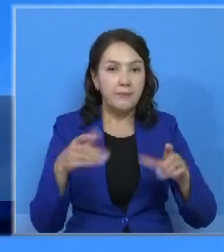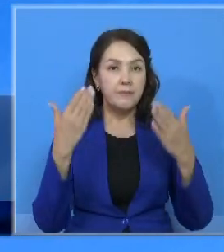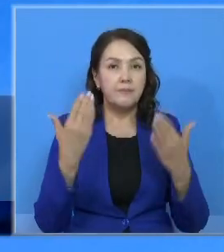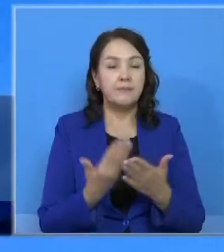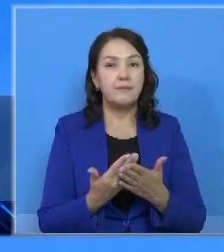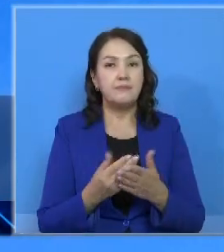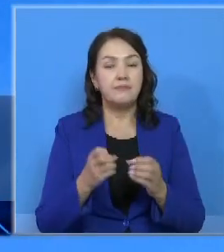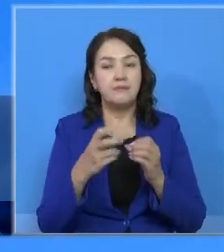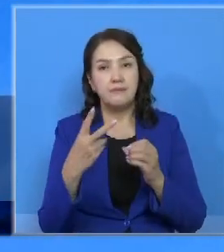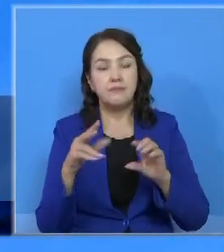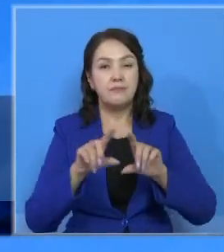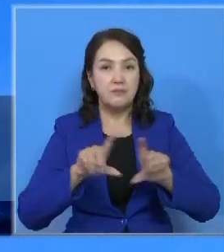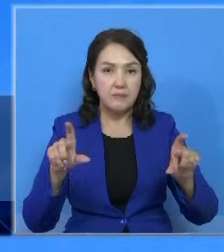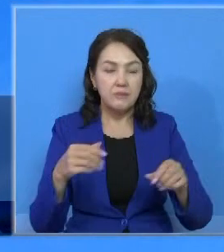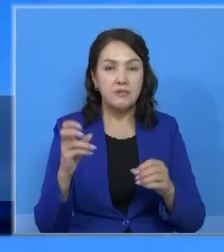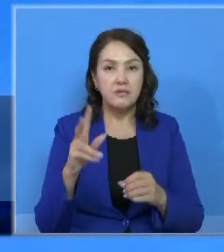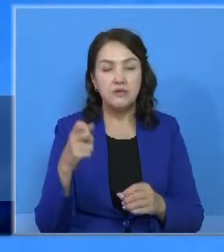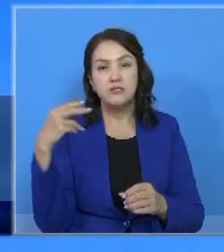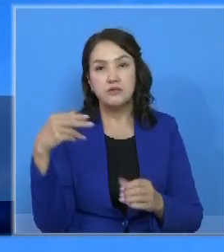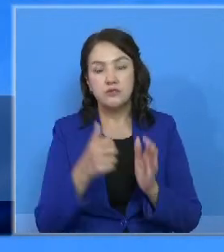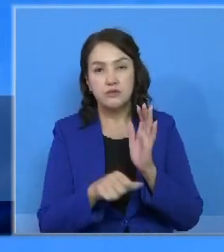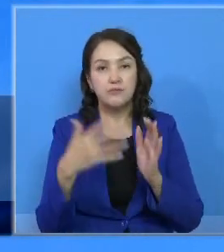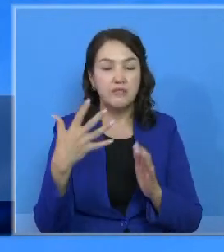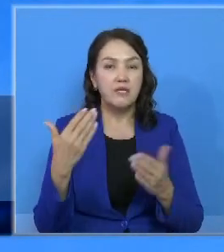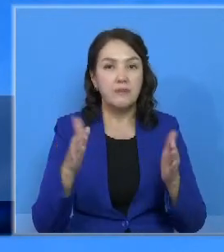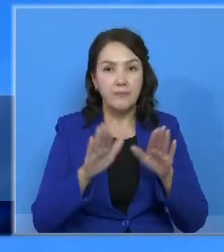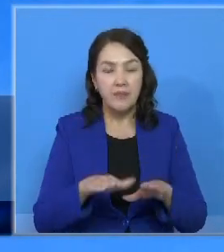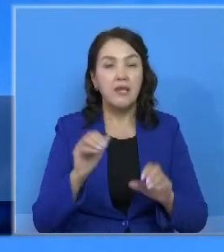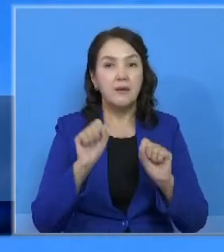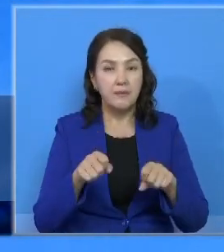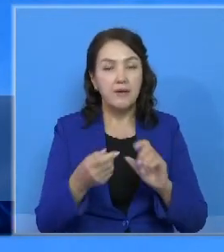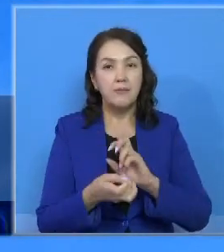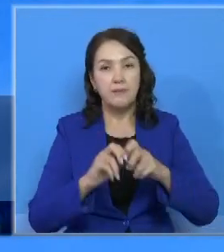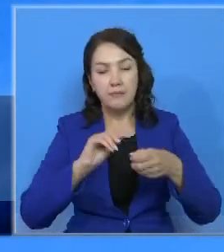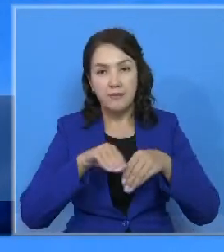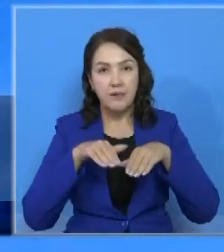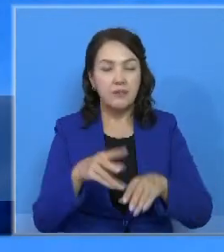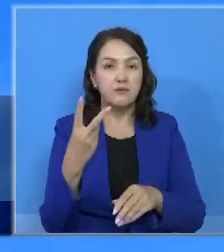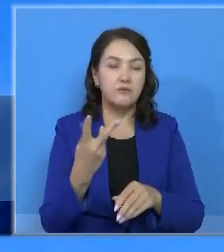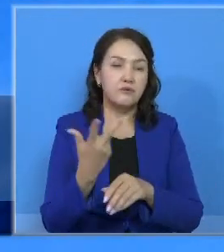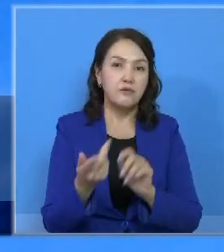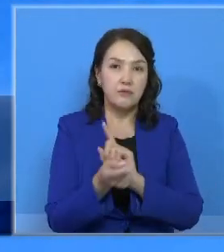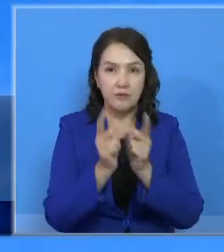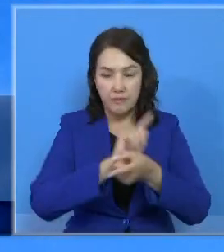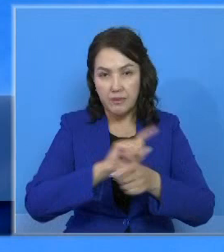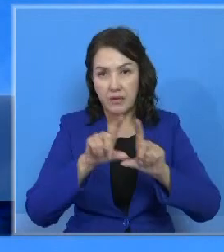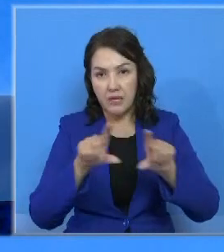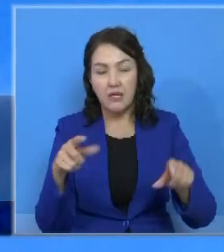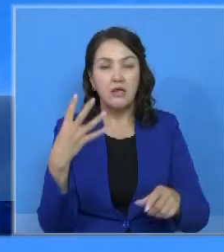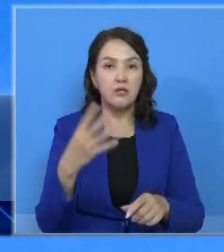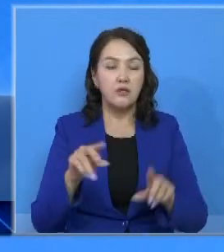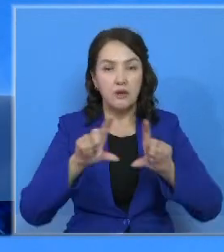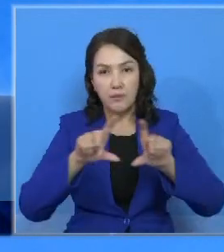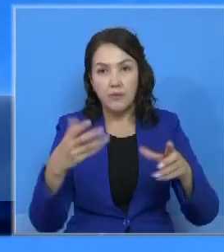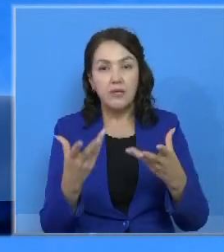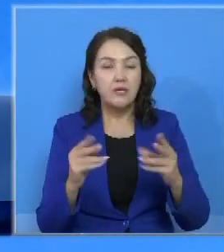Сейчас строится 13 школ на 3650 мест. Таким способом мы сможем решить проблему 2-3-сменных школ, 3 ветхих, 4 учебных